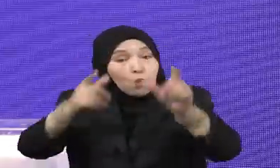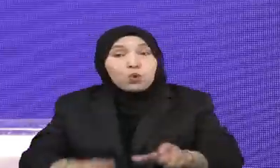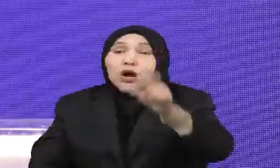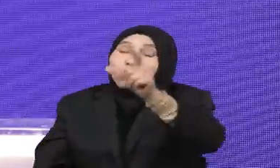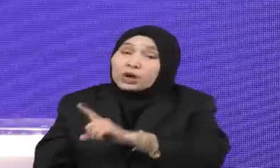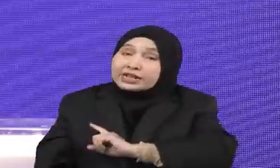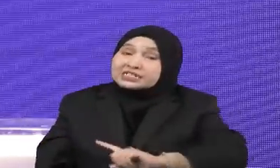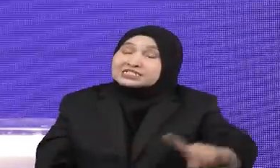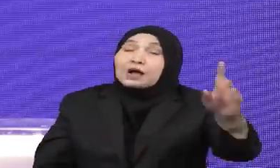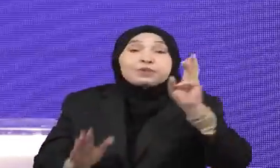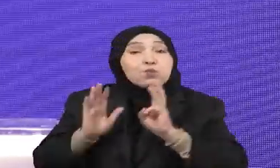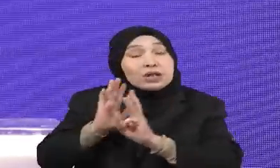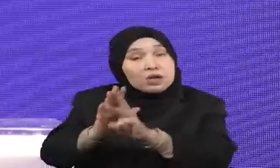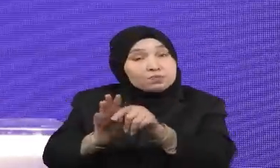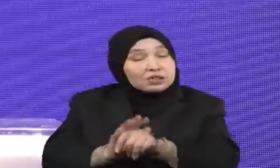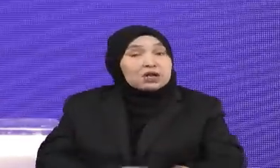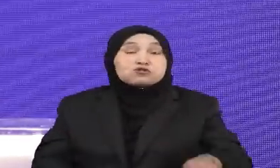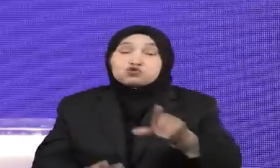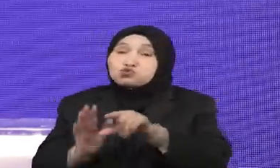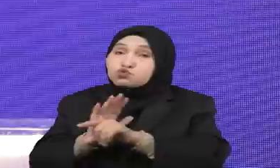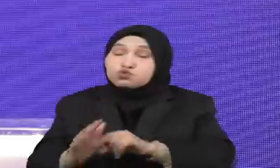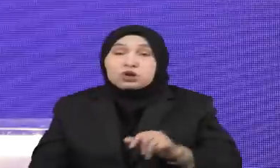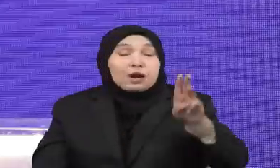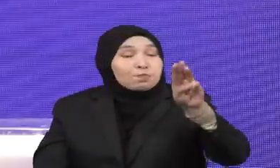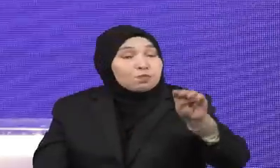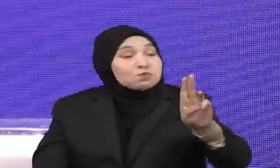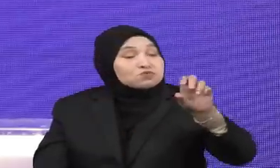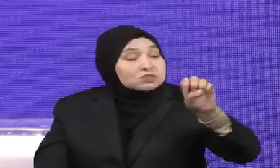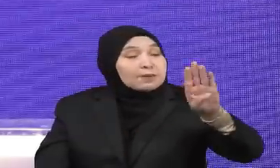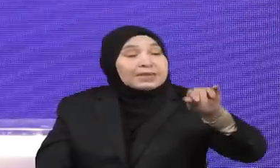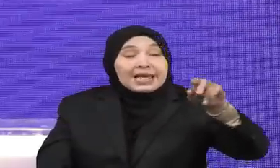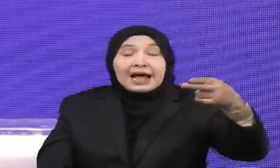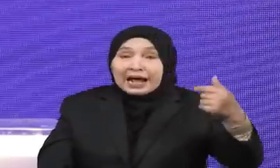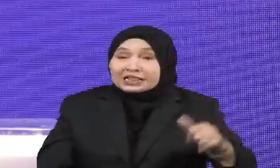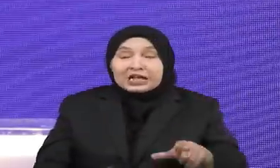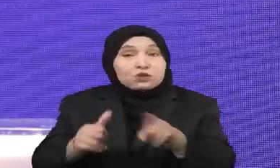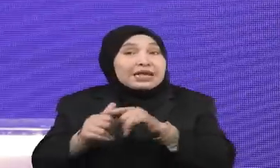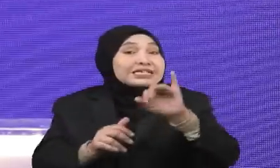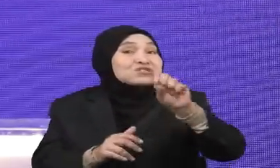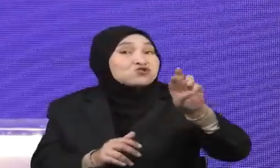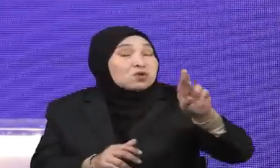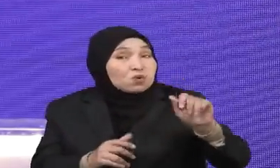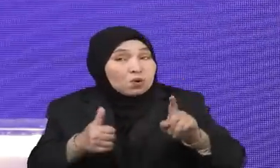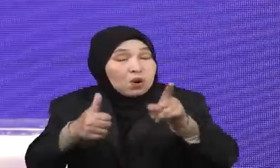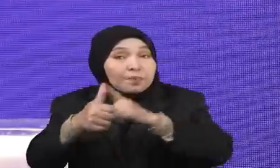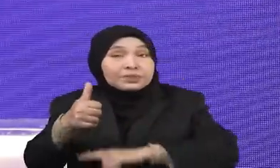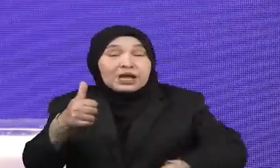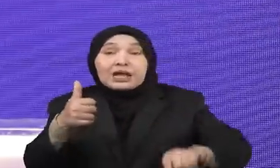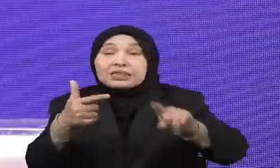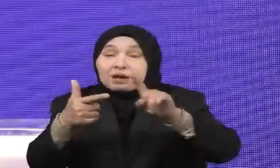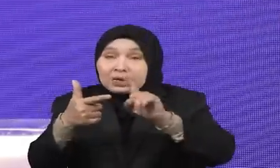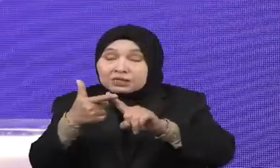ini diwakili oleh surah musabbihat ada 7 surah musabihat satunya surah al-isra ya Subhanallah